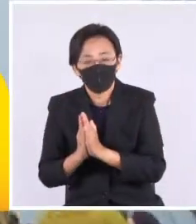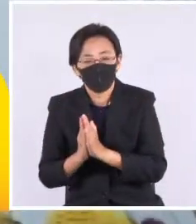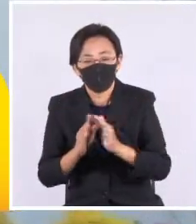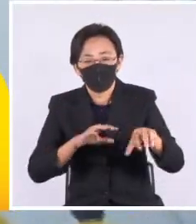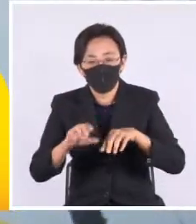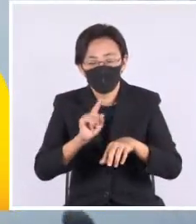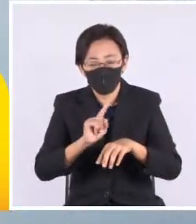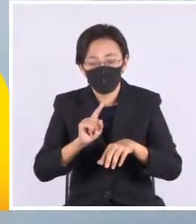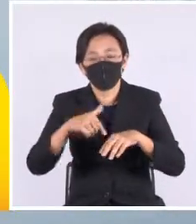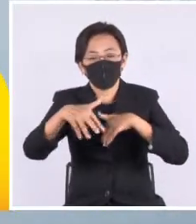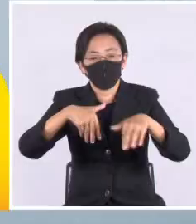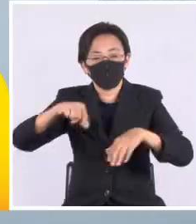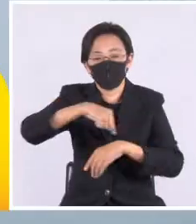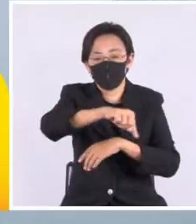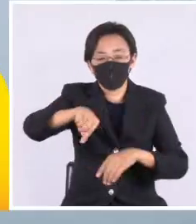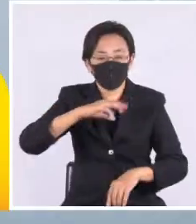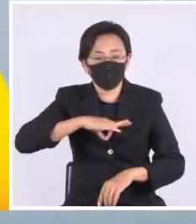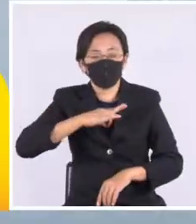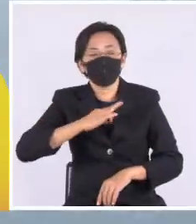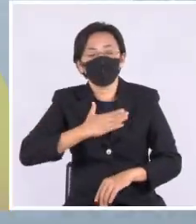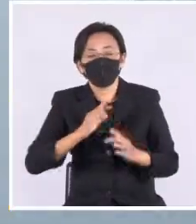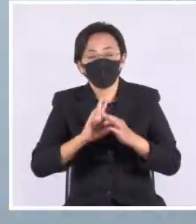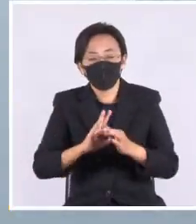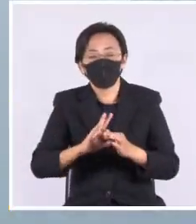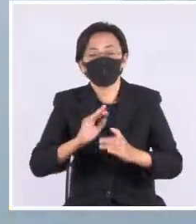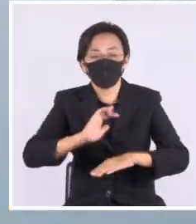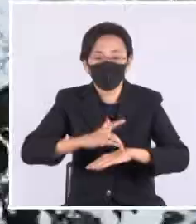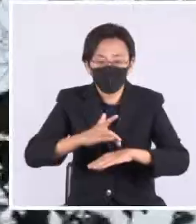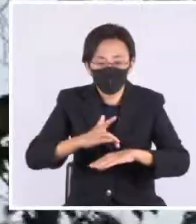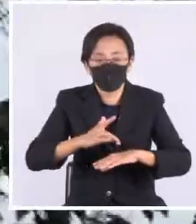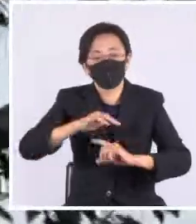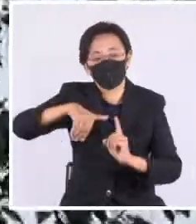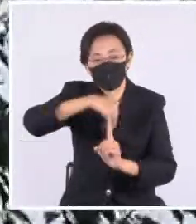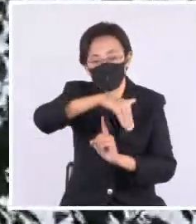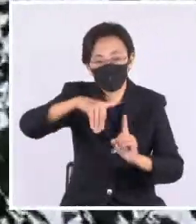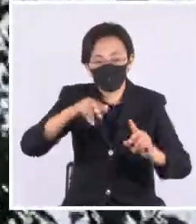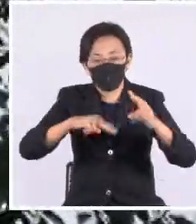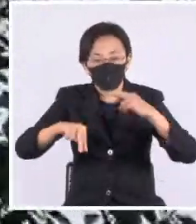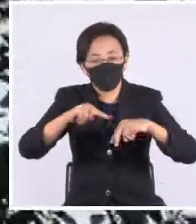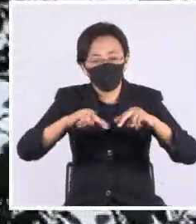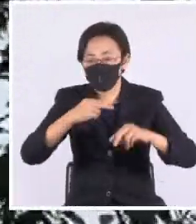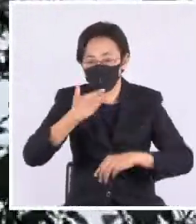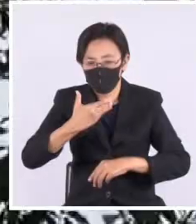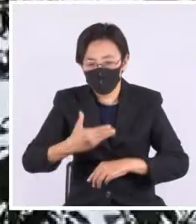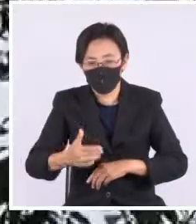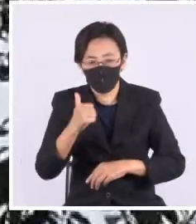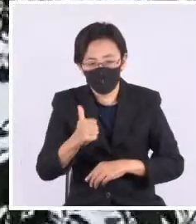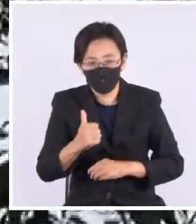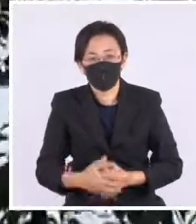ช่วยปลูกจิตสำนึกของผู้คนให้มีความห่วงใยในสิ่งแวดล้อมและช่วยการดูแลรักษาตลอดไป